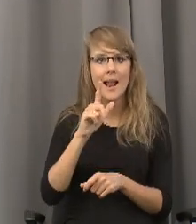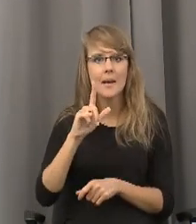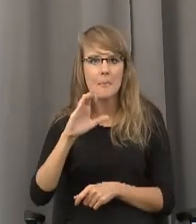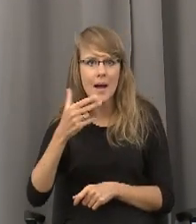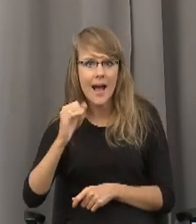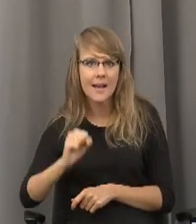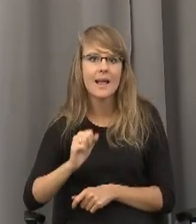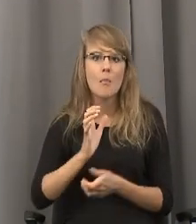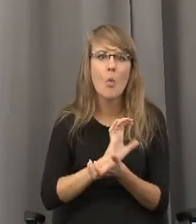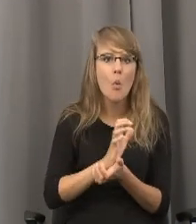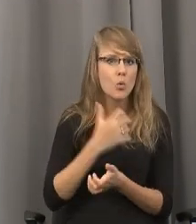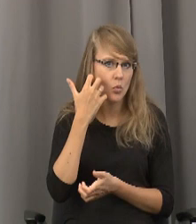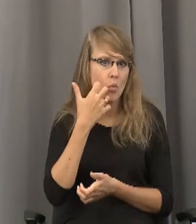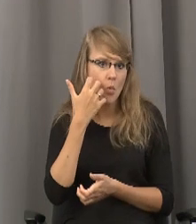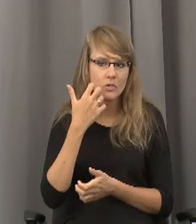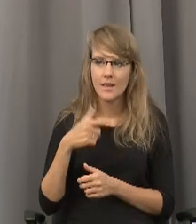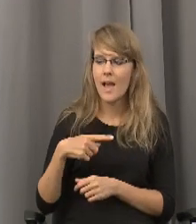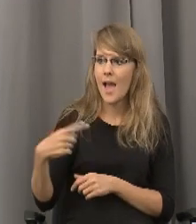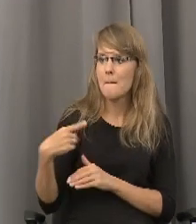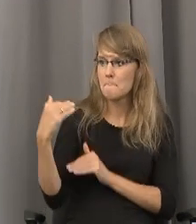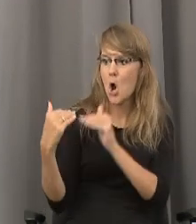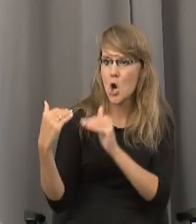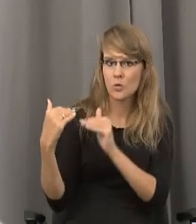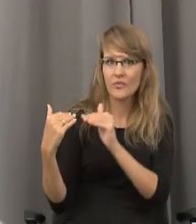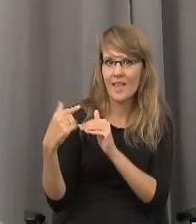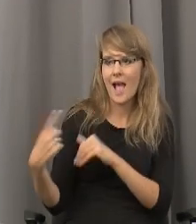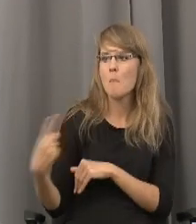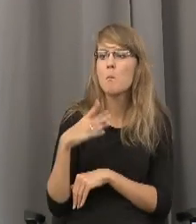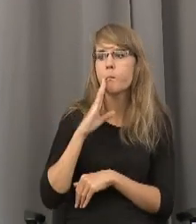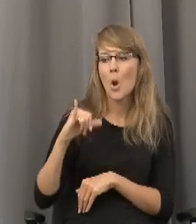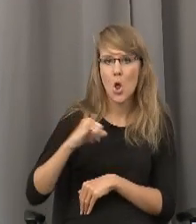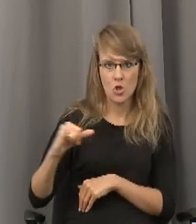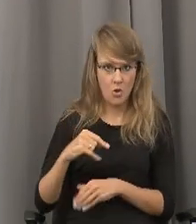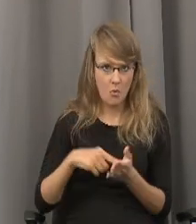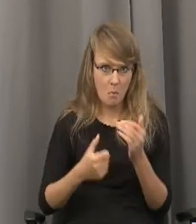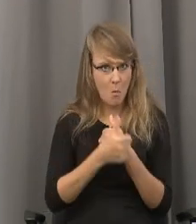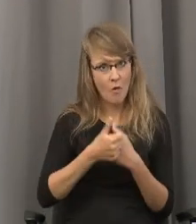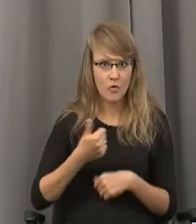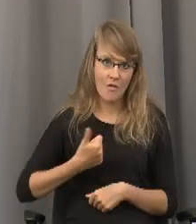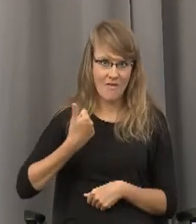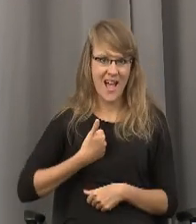nam chluby nie przynosi. Jeżeli mówimy o rozwoju cywilizacyjnym Polski, o tym, jaki postęp poczyniliśmy